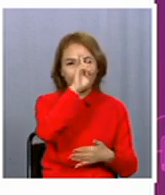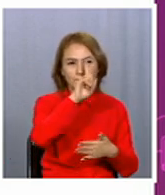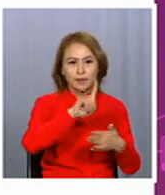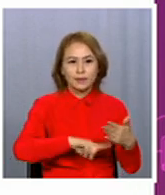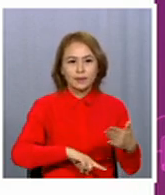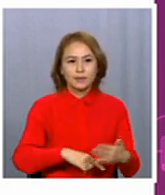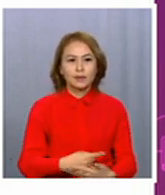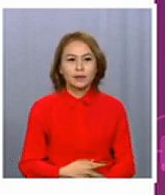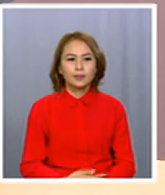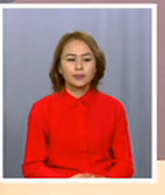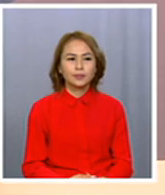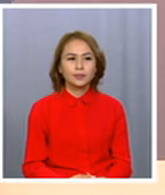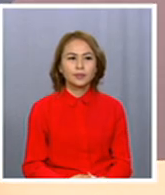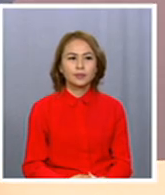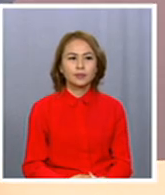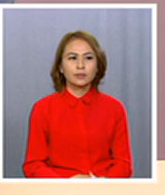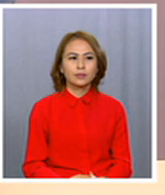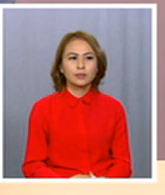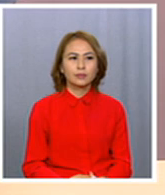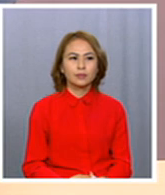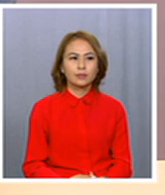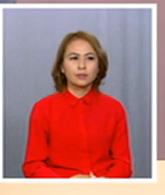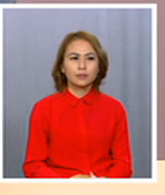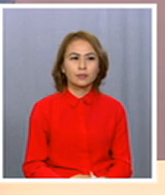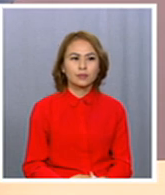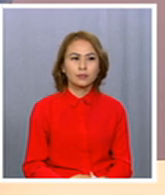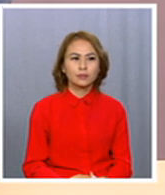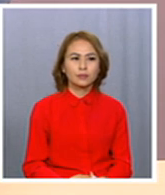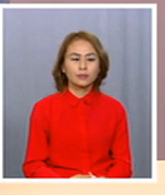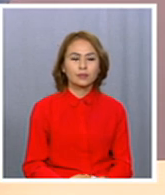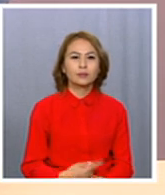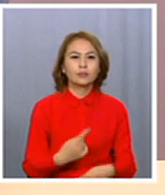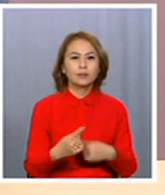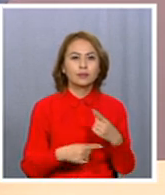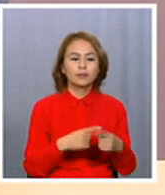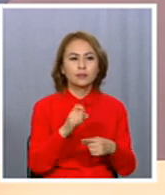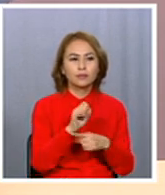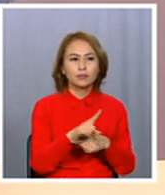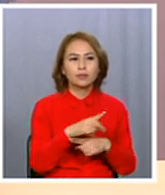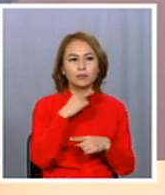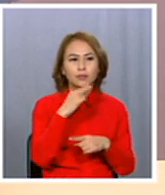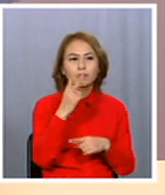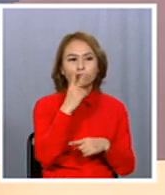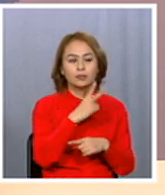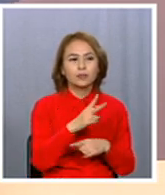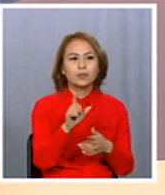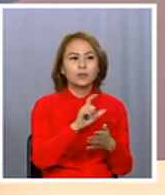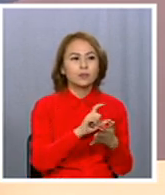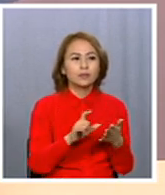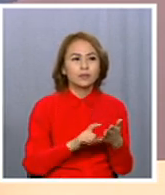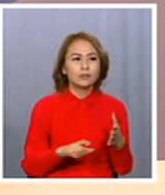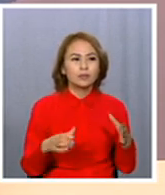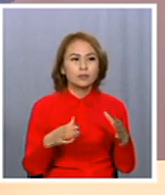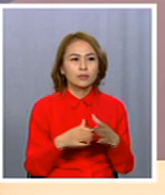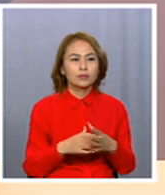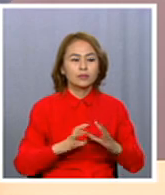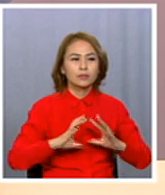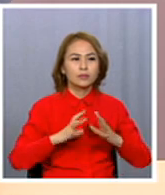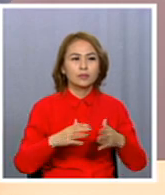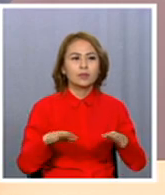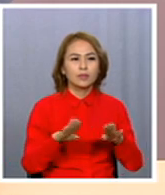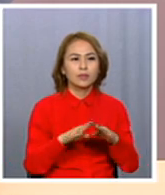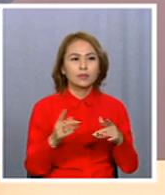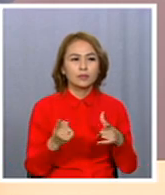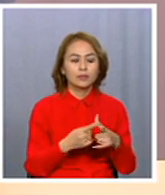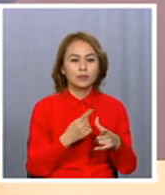айналатынына сенеді. Ал енді келесі тапсырмаға назар аударайық. Өлеңде қандай